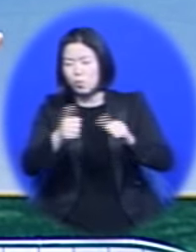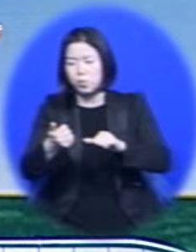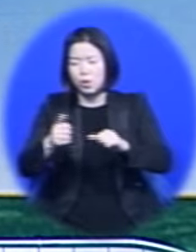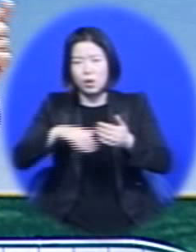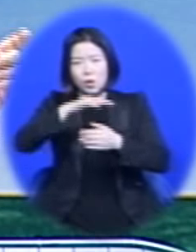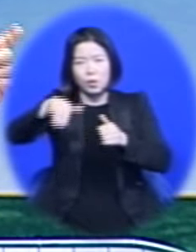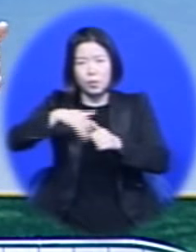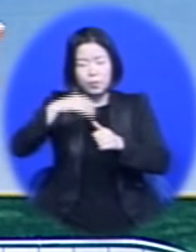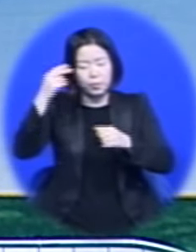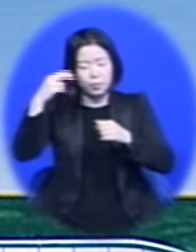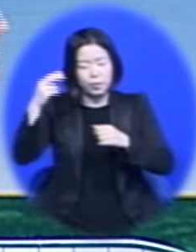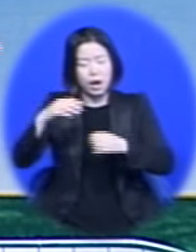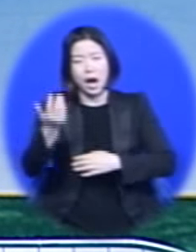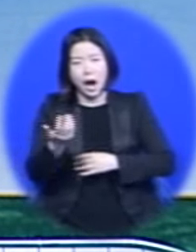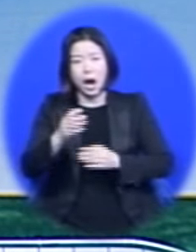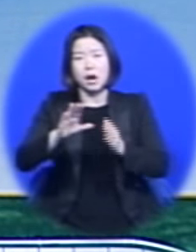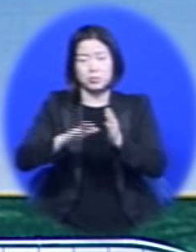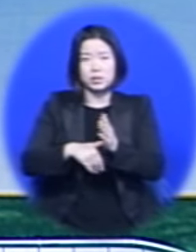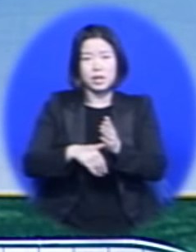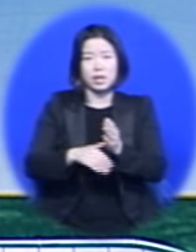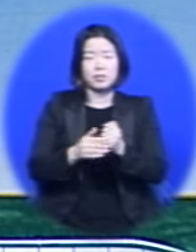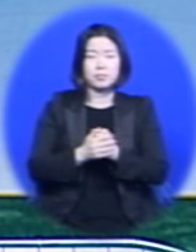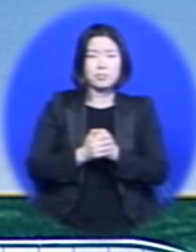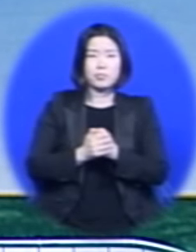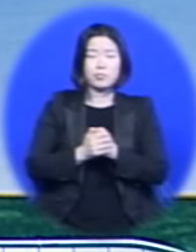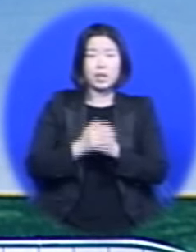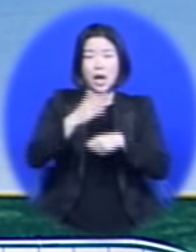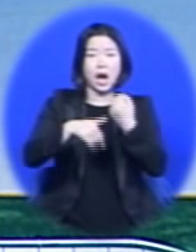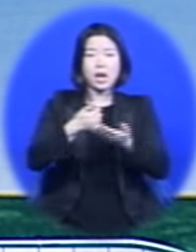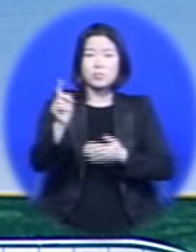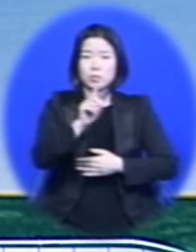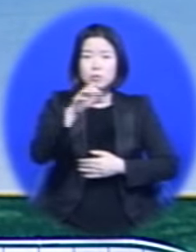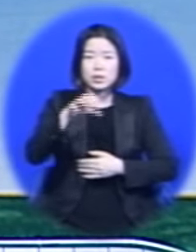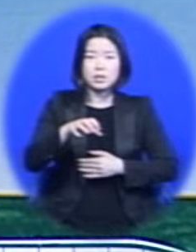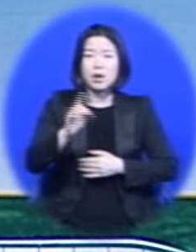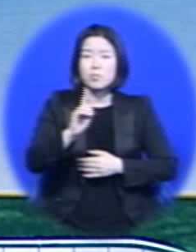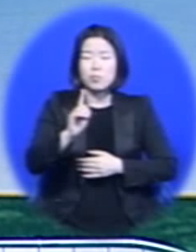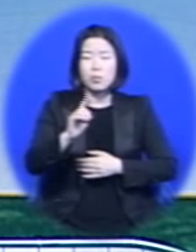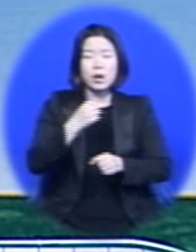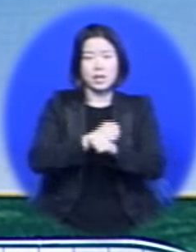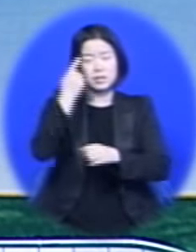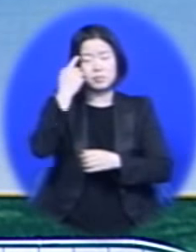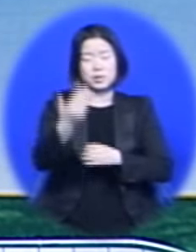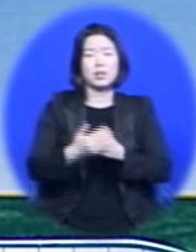헤매면서 군인병원에 그렇게 있을 때 하나님은 도대체 무엇을 하셨습니까?